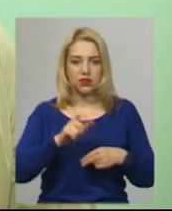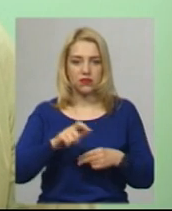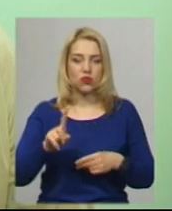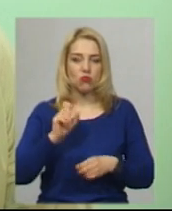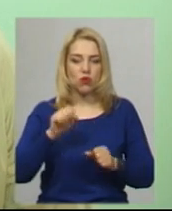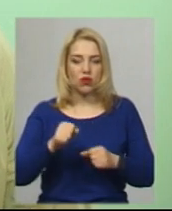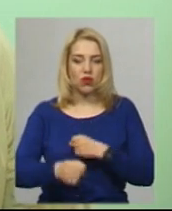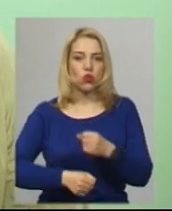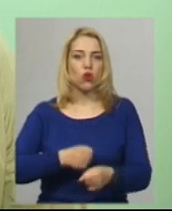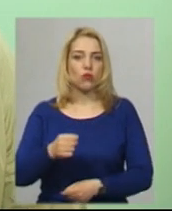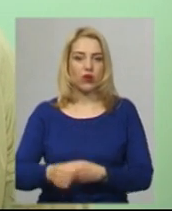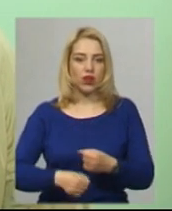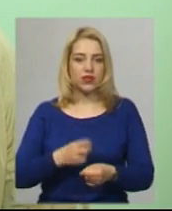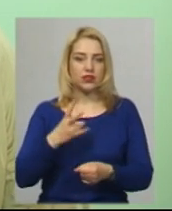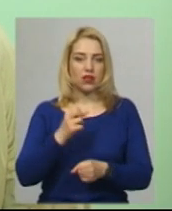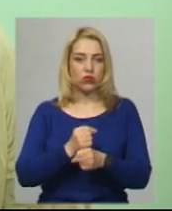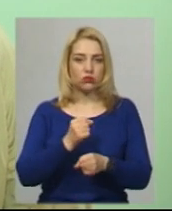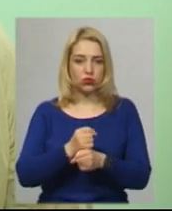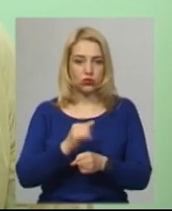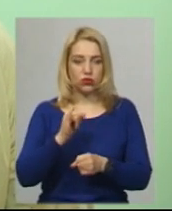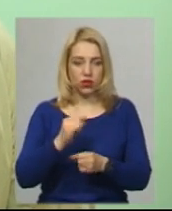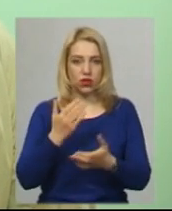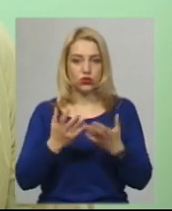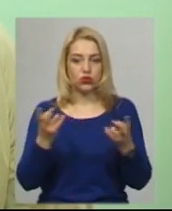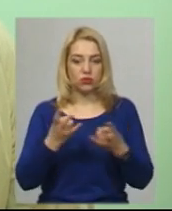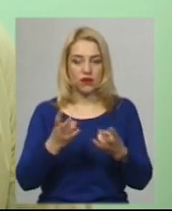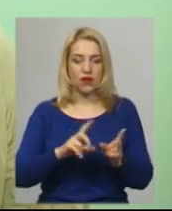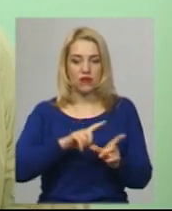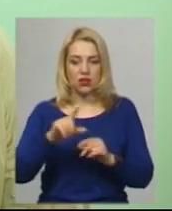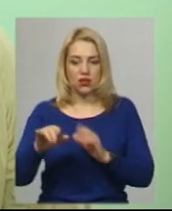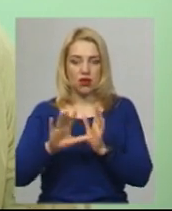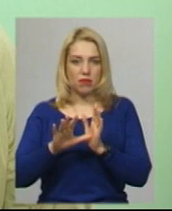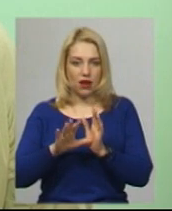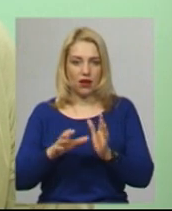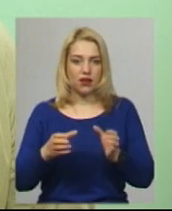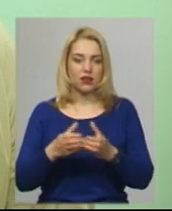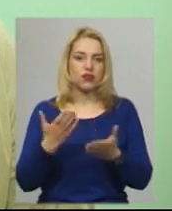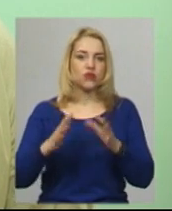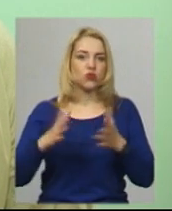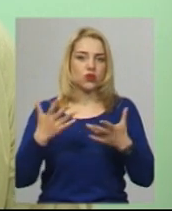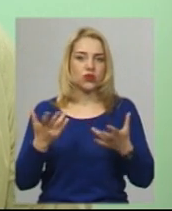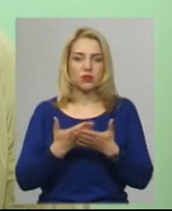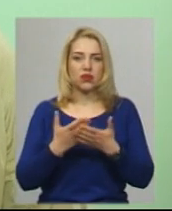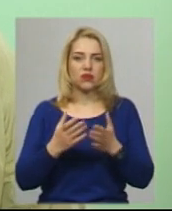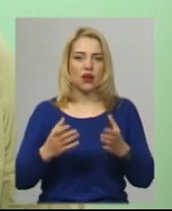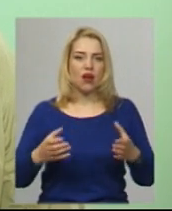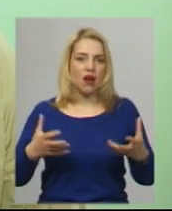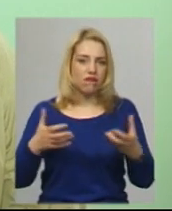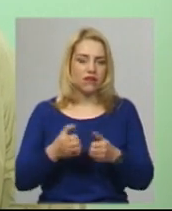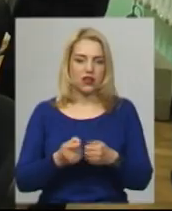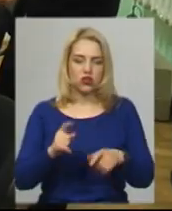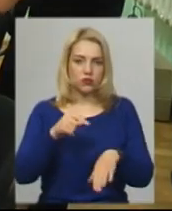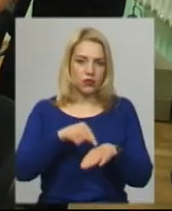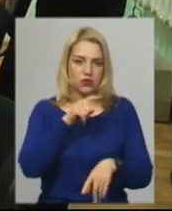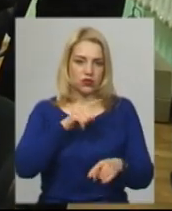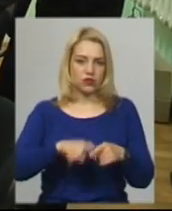разі необхідності виїзду оперативно-виїзних бригад, щоб могли, якщо станеться якась аварія, зреагувати на будь-яку